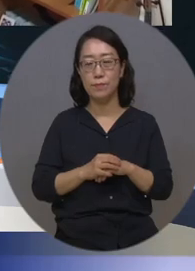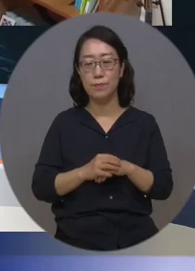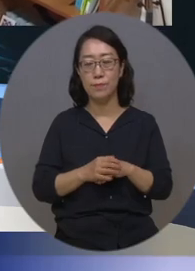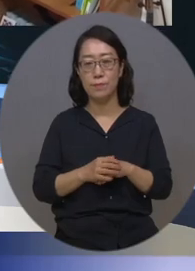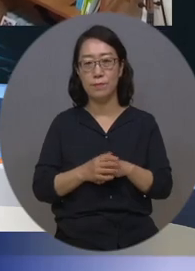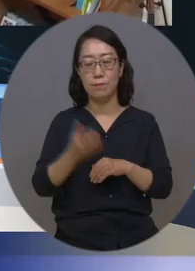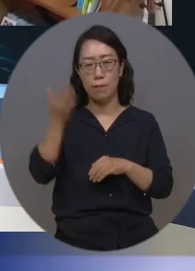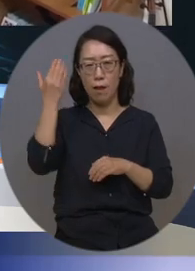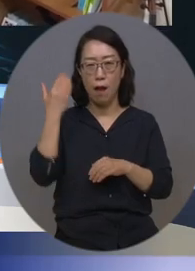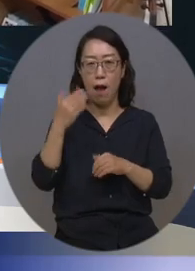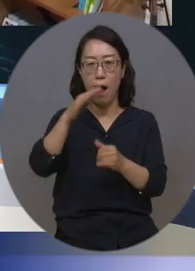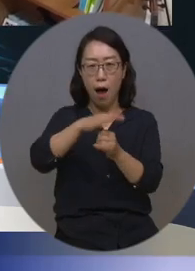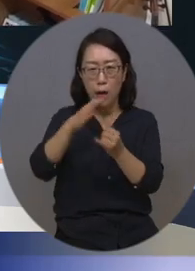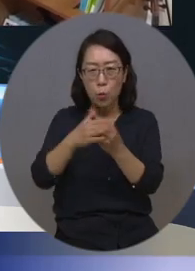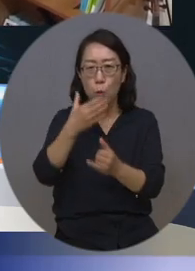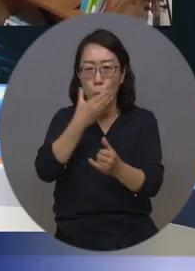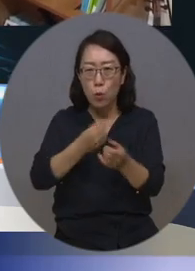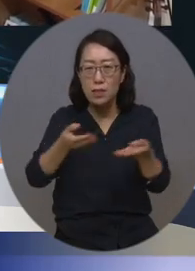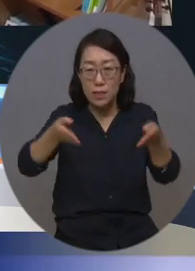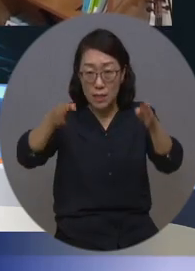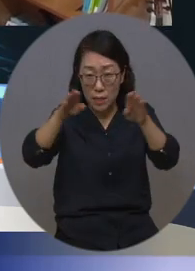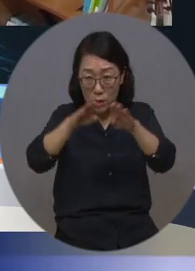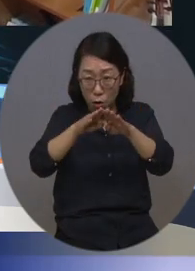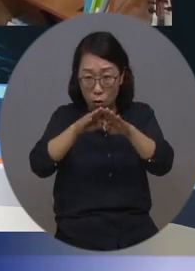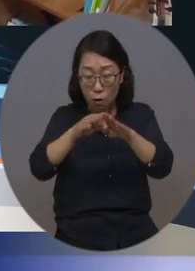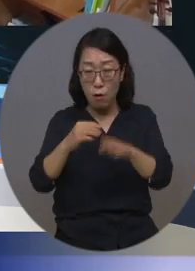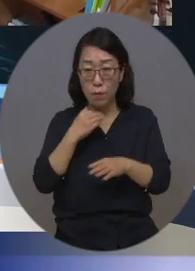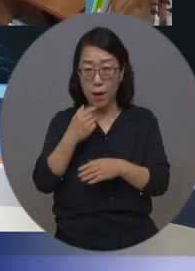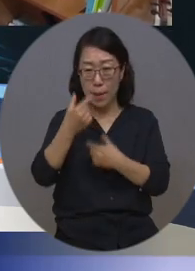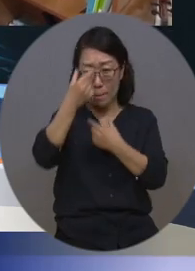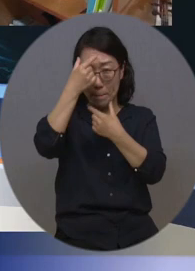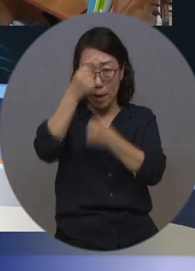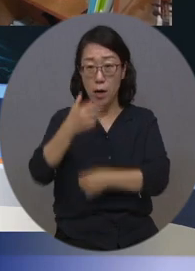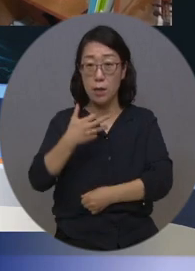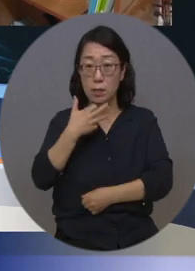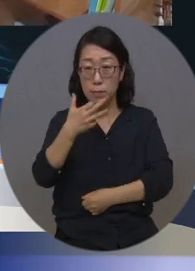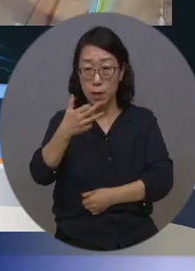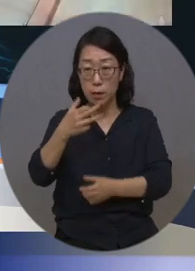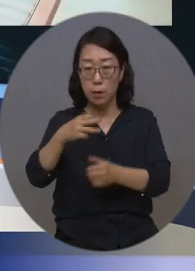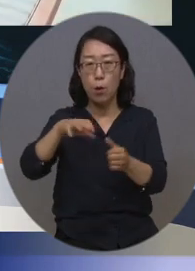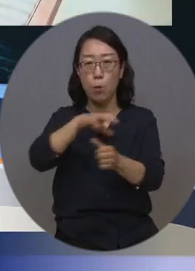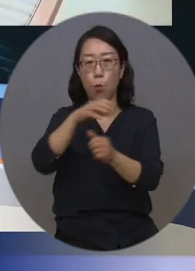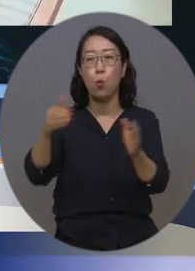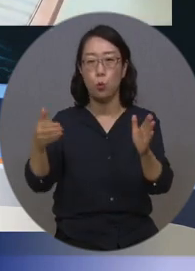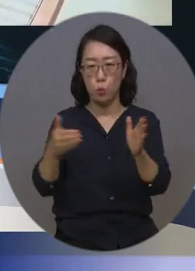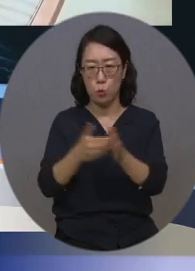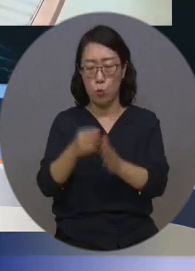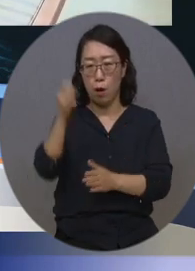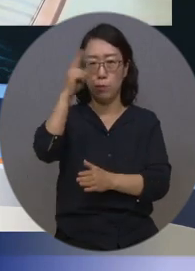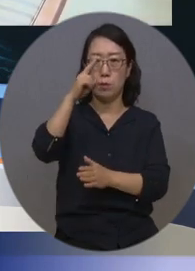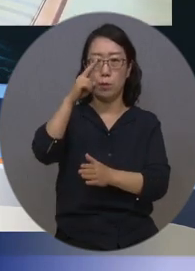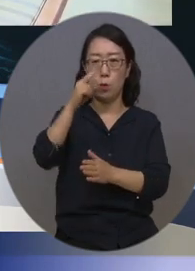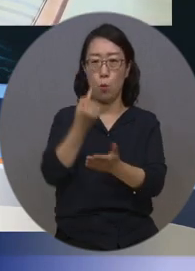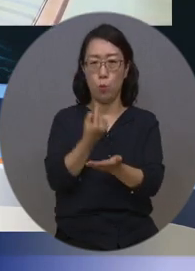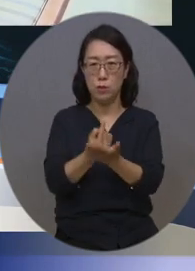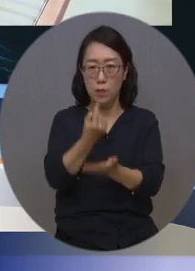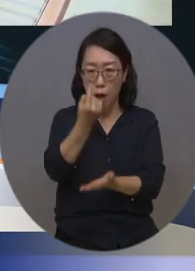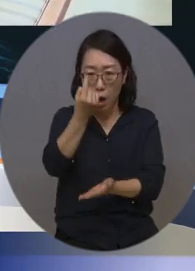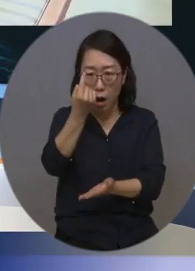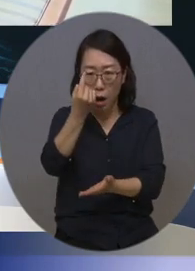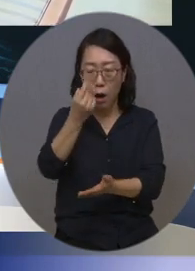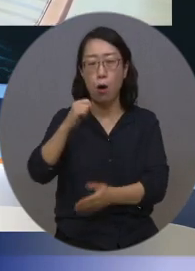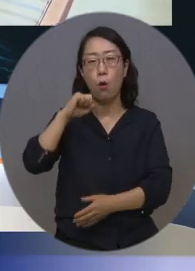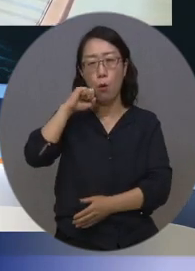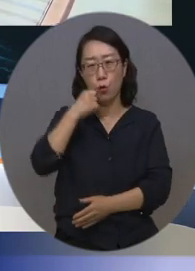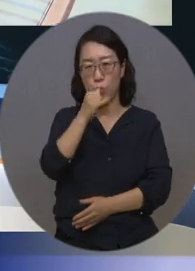그동안 아동복지시설의 있던 아동들은 만 18세가 되면 보구 가 종료될 갑작스럽게 홀로서기에 나서야 하는